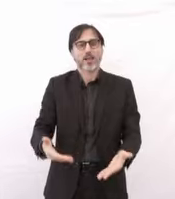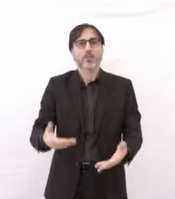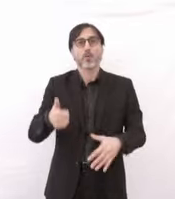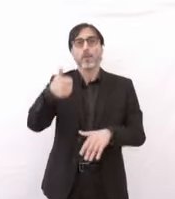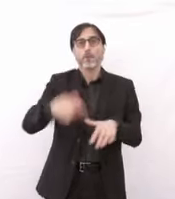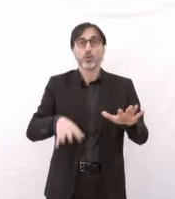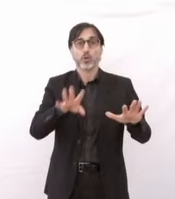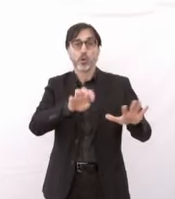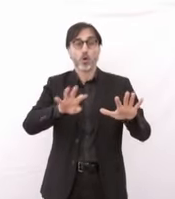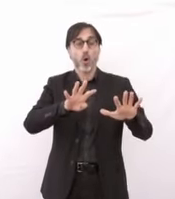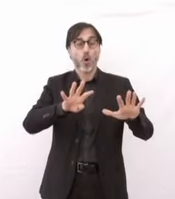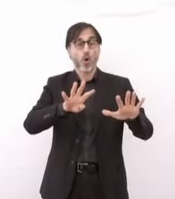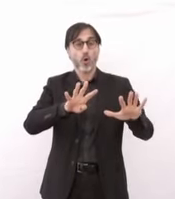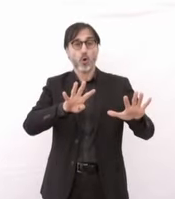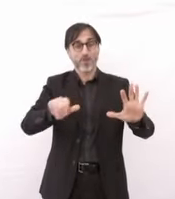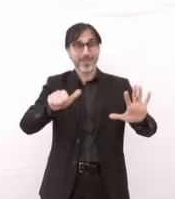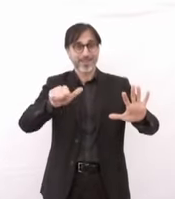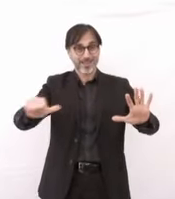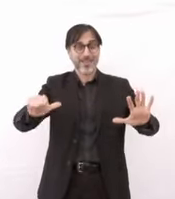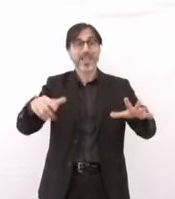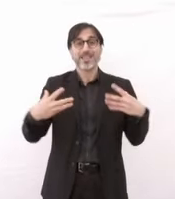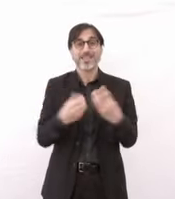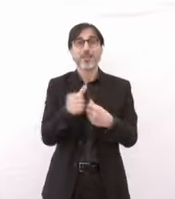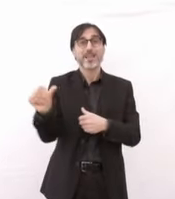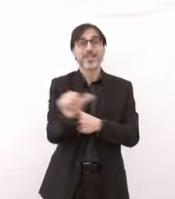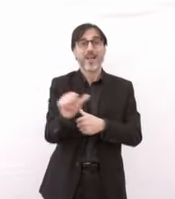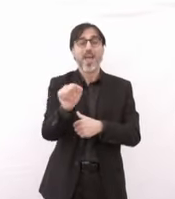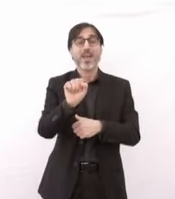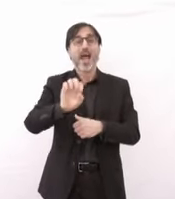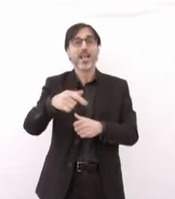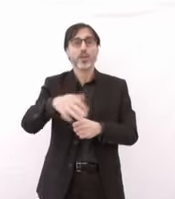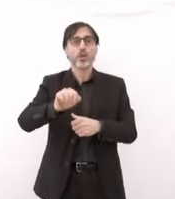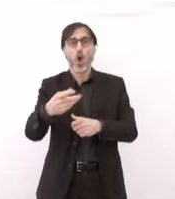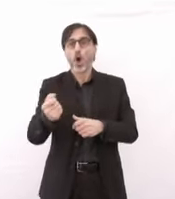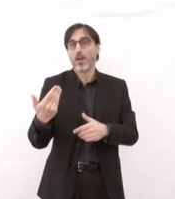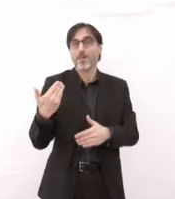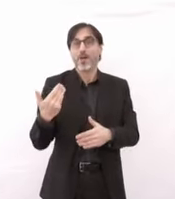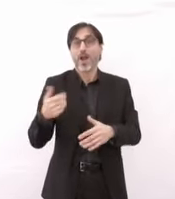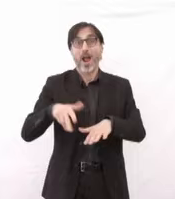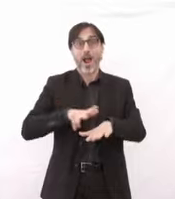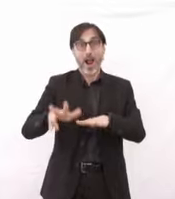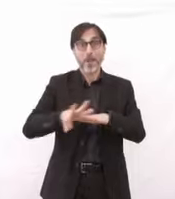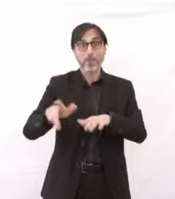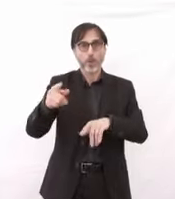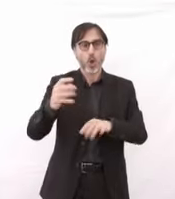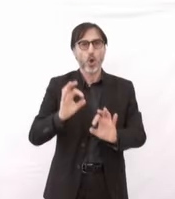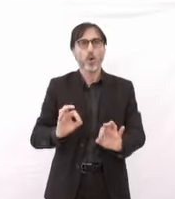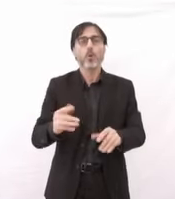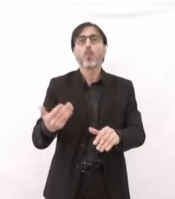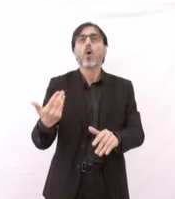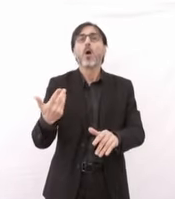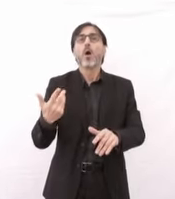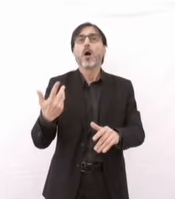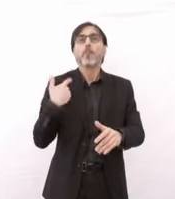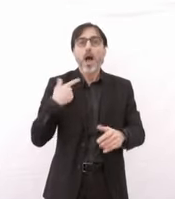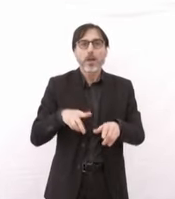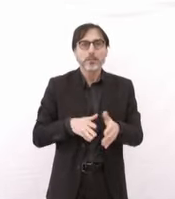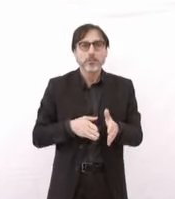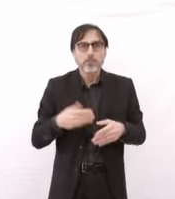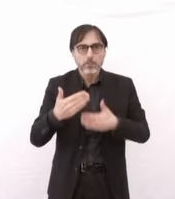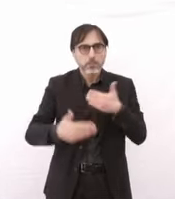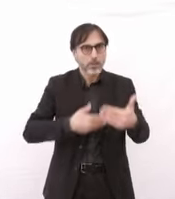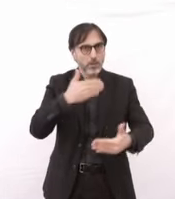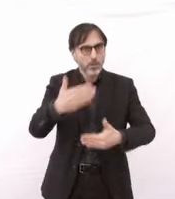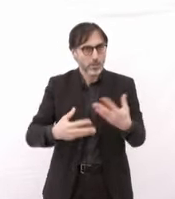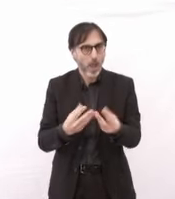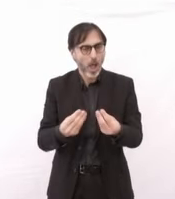nel 1996 con Saverio Antiochia a pochi passi da qui al Campidoglio, ma nel frattempo tanta strada è stata